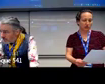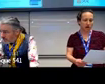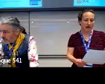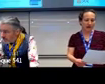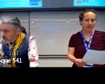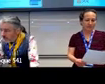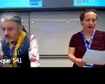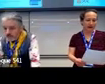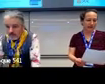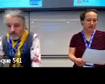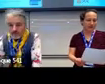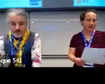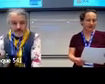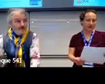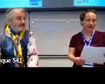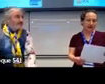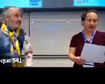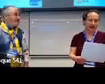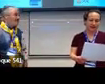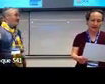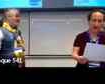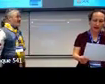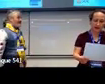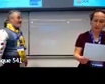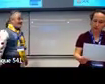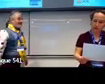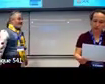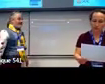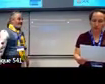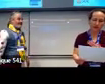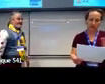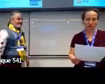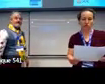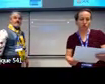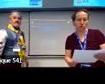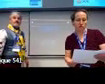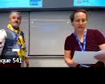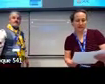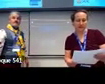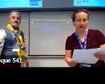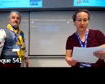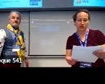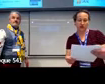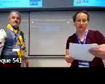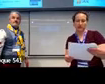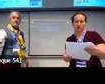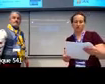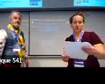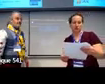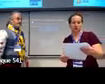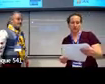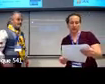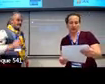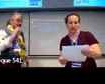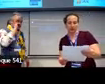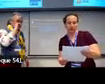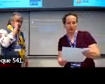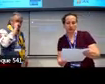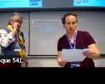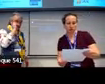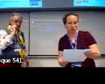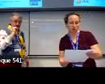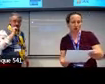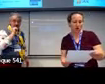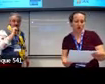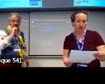participé. Donc, il y a Ariane Barrette, Université Laval, Alicia Pajot, toutes de l'Université Laval, Jeanne Pichet-Labrie et